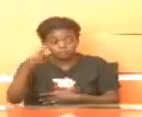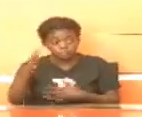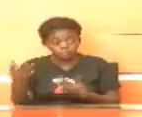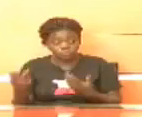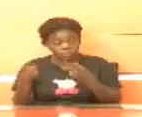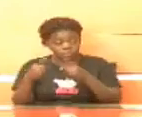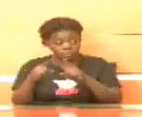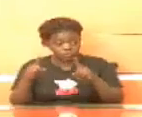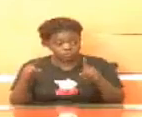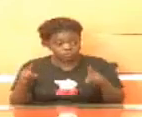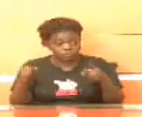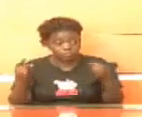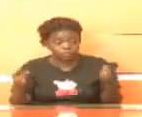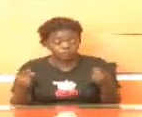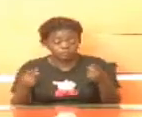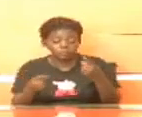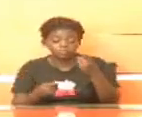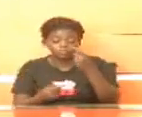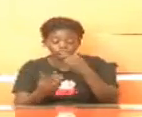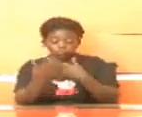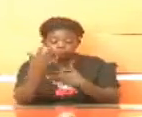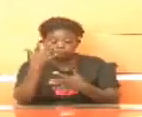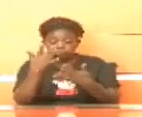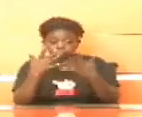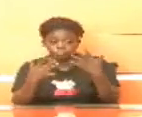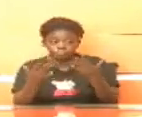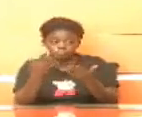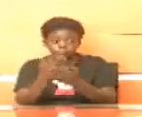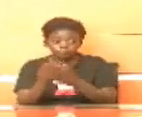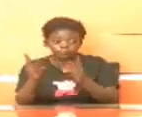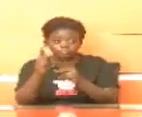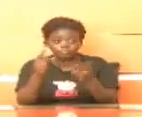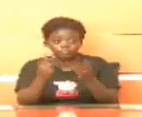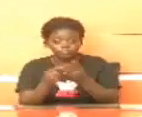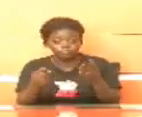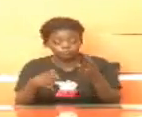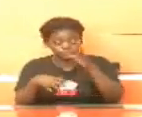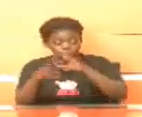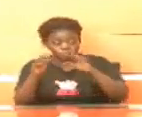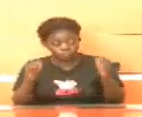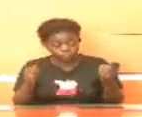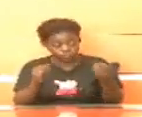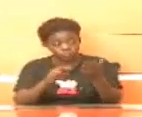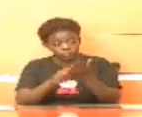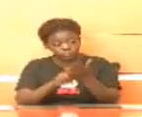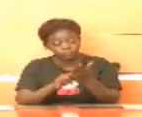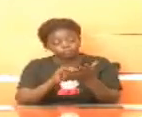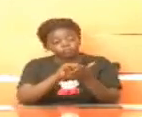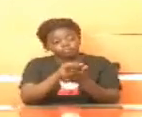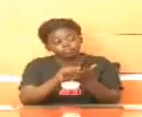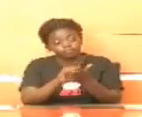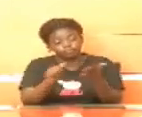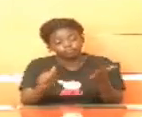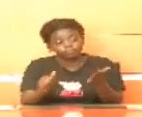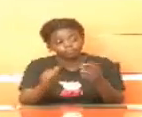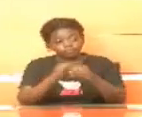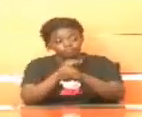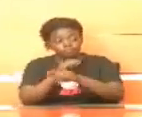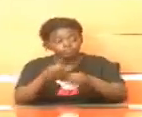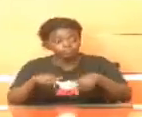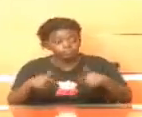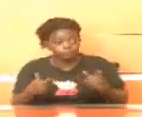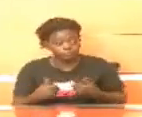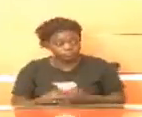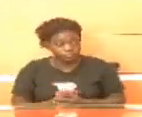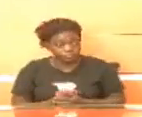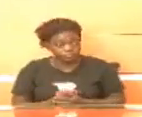n'otandika okweyoteza aze bannayuganda bayige okwejjanja ebiseeragali obutonde okutaasa obulamu amazzi